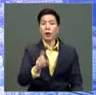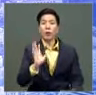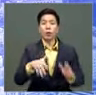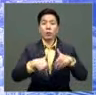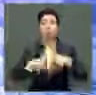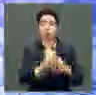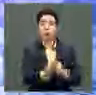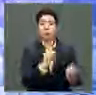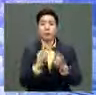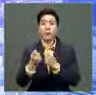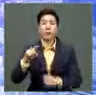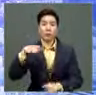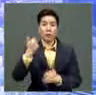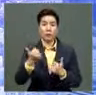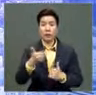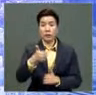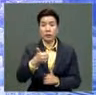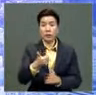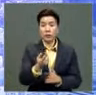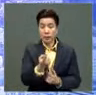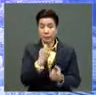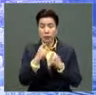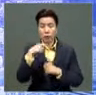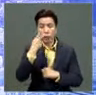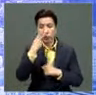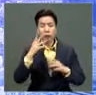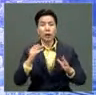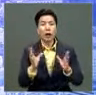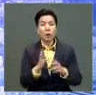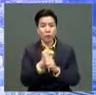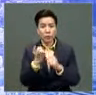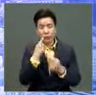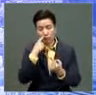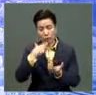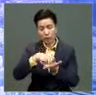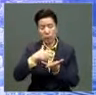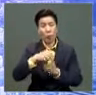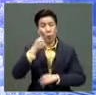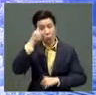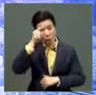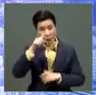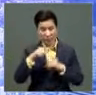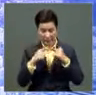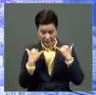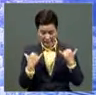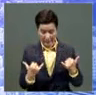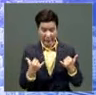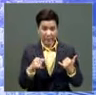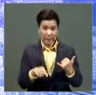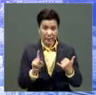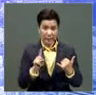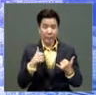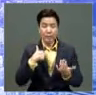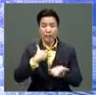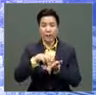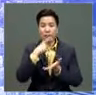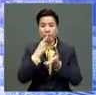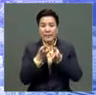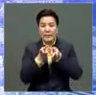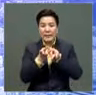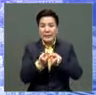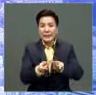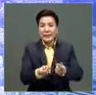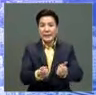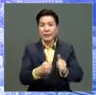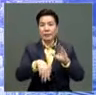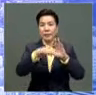เพิ่มเติมขึ้นมามีไหมฮะตอนนี้เพื่อที่จะได้โดยสะดวกส่วนรายงานประจำวันนะครับเป็นที่แจ้งไว้จะมีรายละเอียดต่างๆเกิ